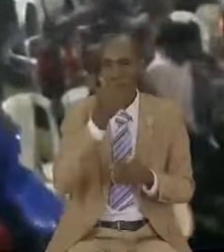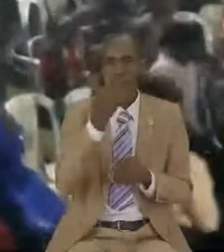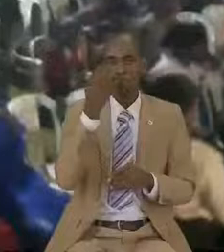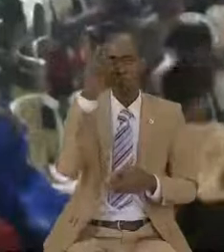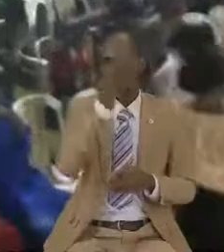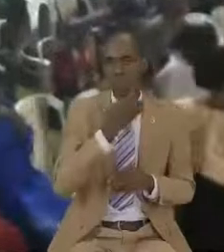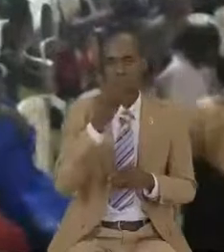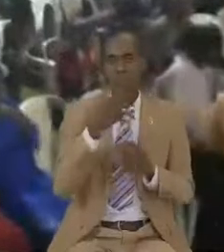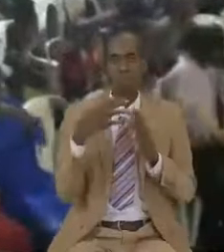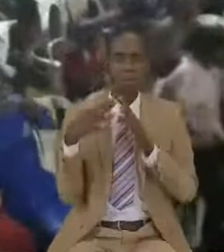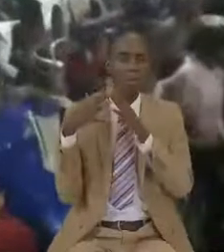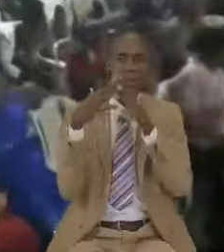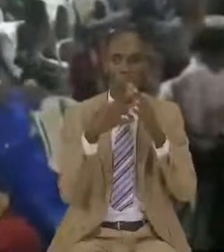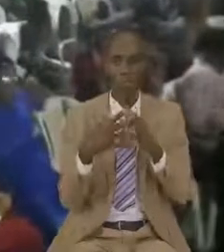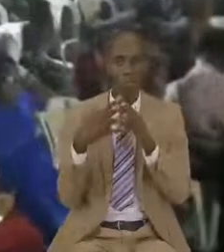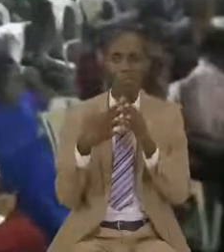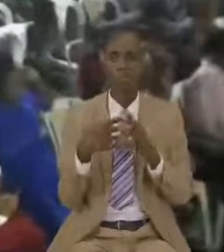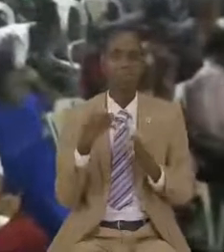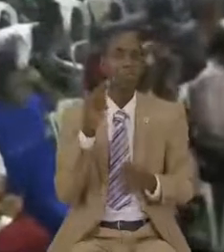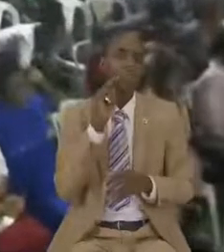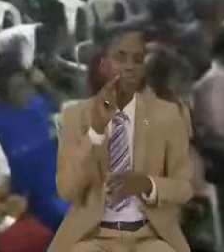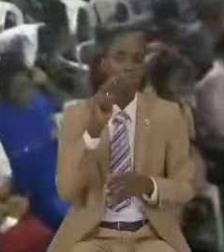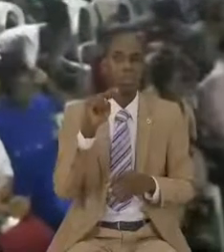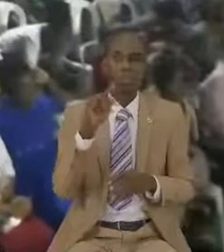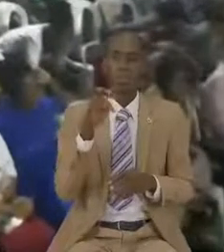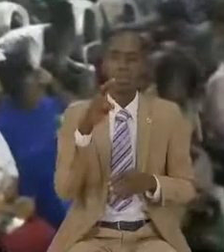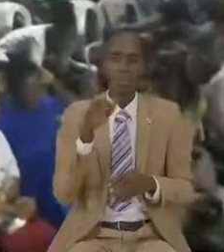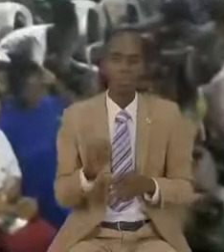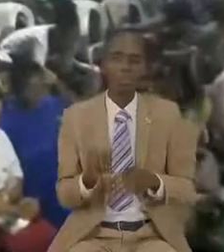Et le message sera prêché partout,